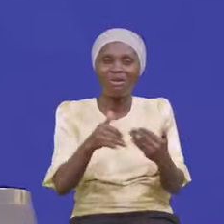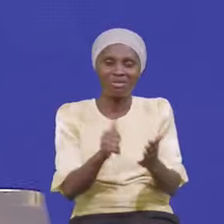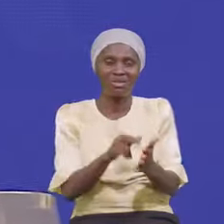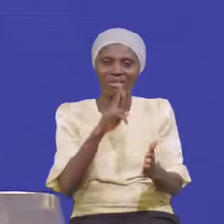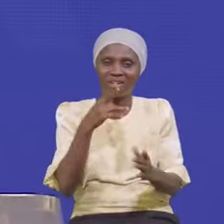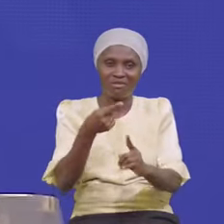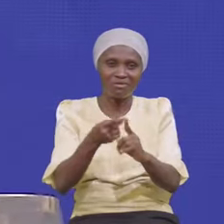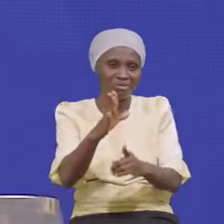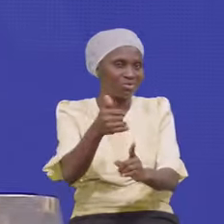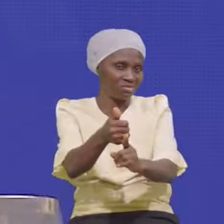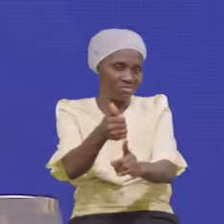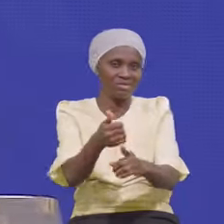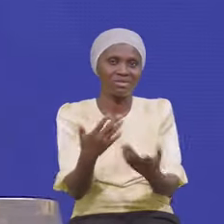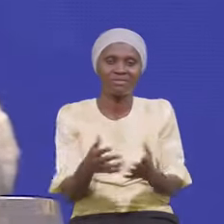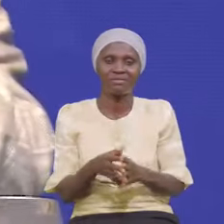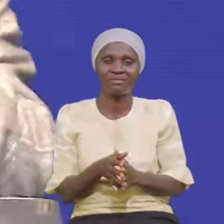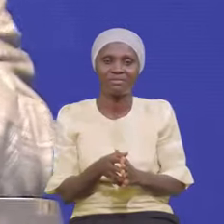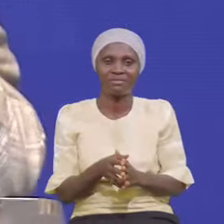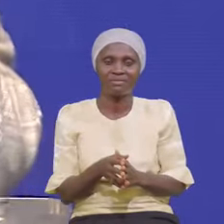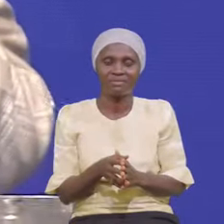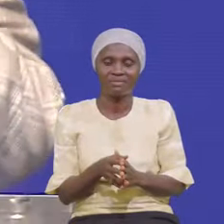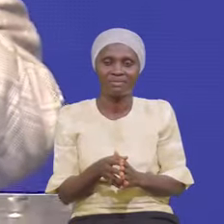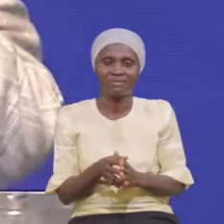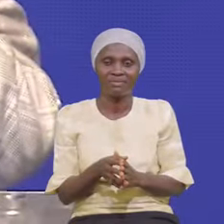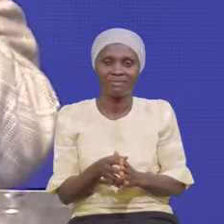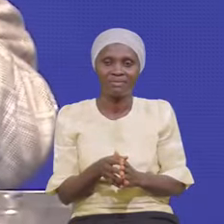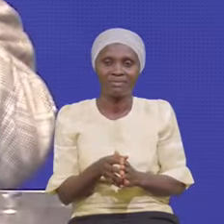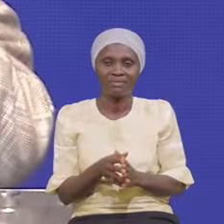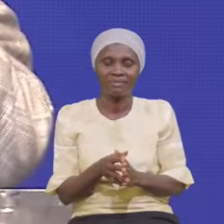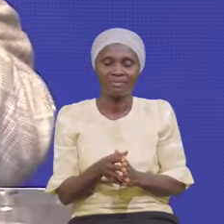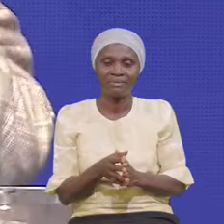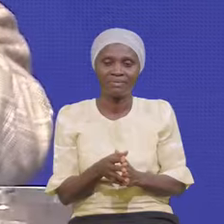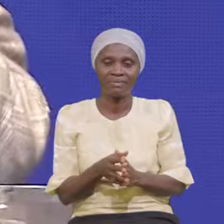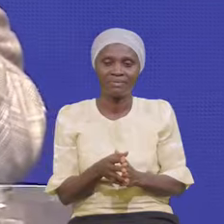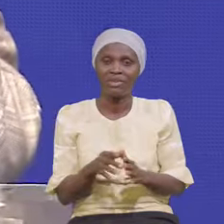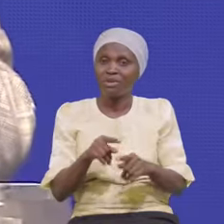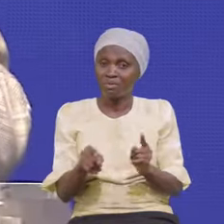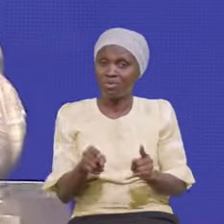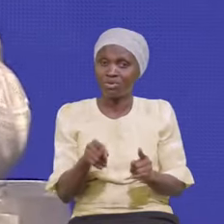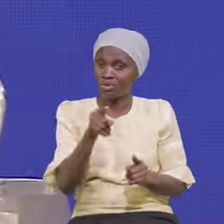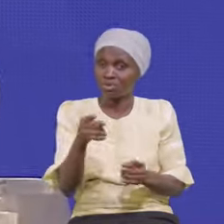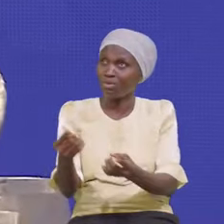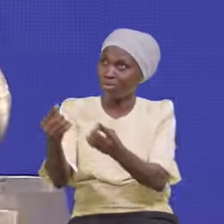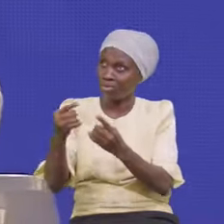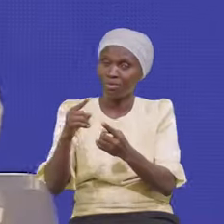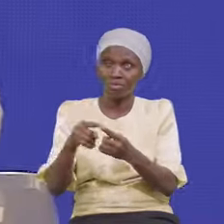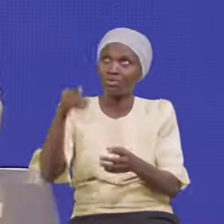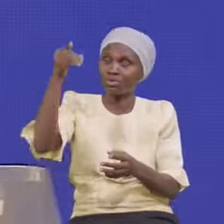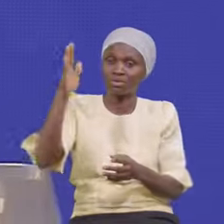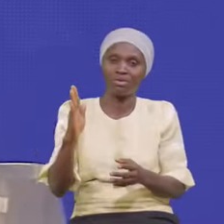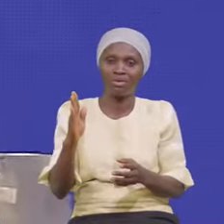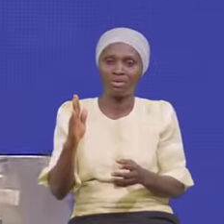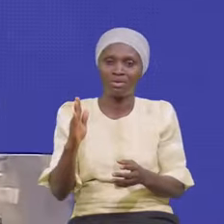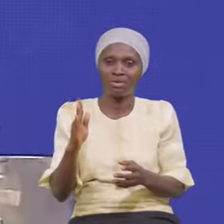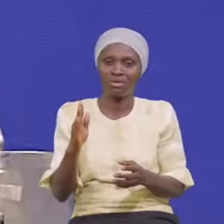యొక్క తండ్రులైన వారు పితరులైన వారు వారు చేసిన సాంప్రదాయ విధానాలన్నీ కూడా మీ వలనైన కార్యాలు. But you come to God. కానీ దేవుని చెంతకు వచ్చినప్పుడు